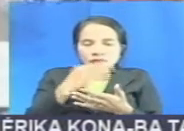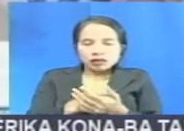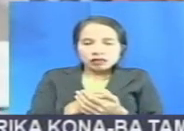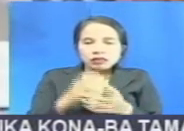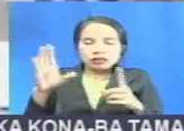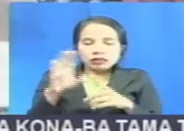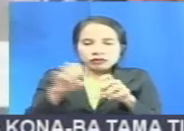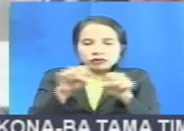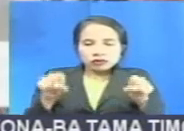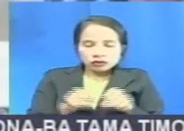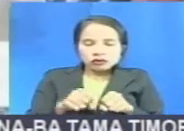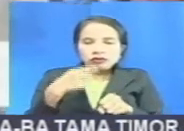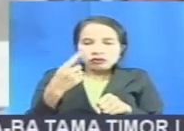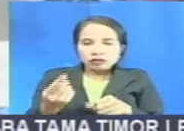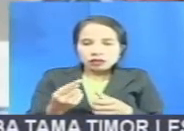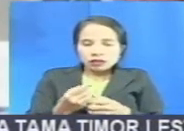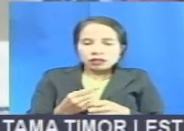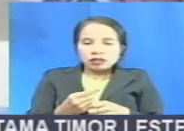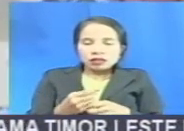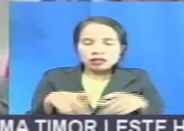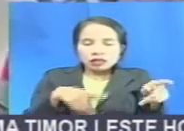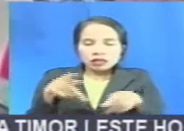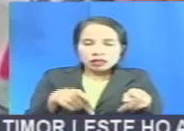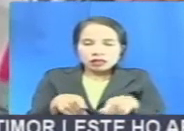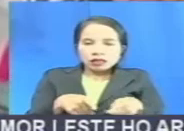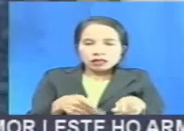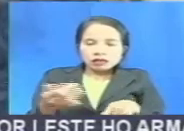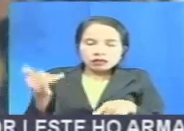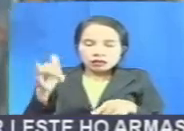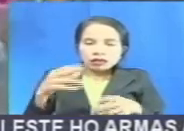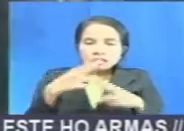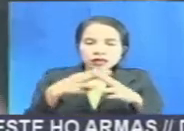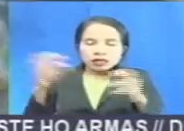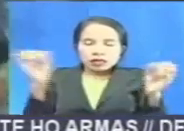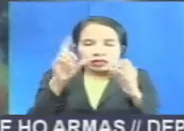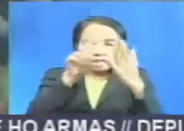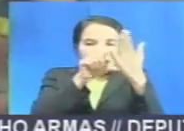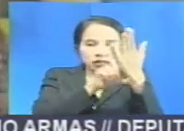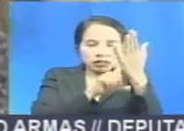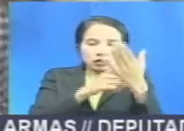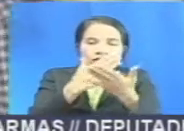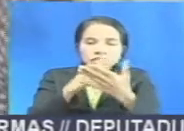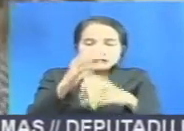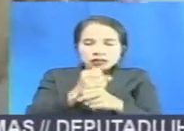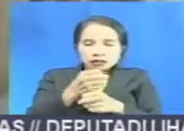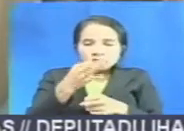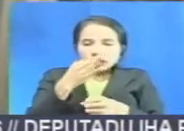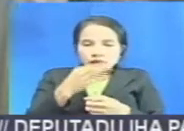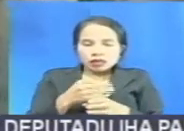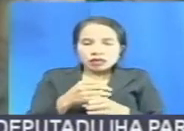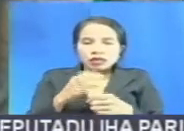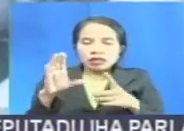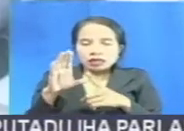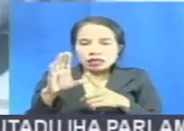akadiruhon Juvenal da Conceição Teten, comunidade akadiruhon nebe narang laiha lista va sesta bazika. Autoridade